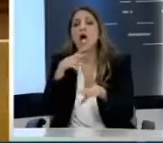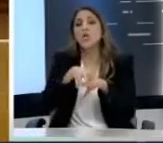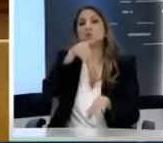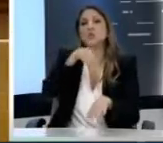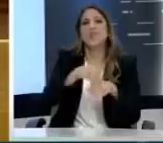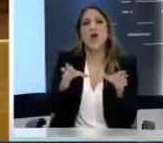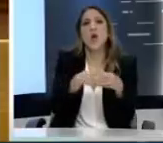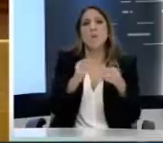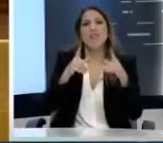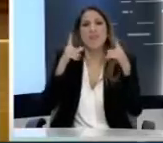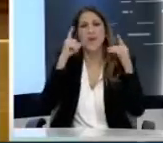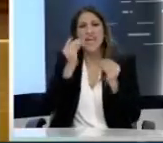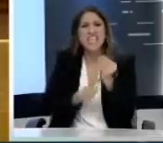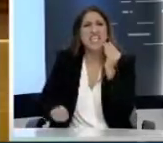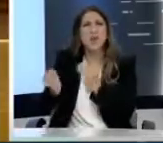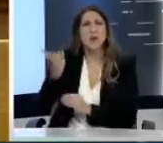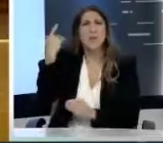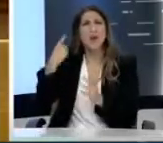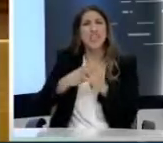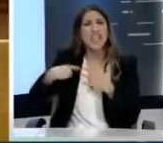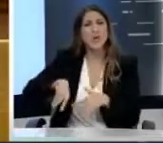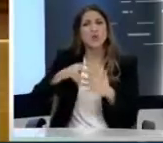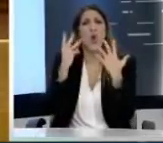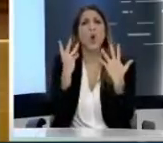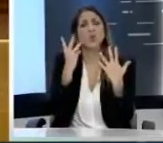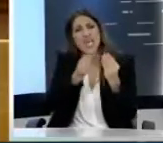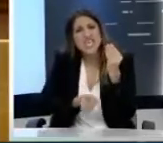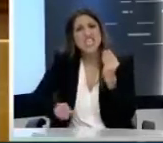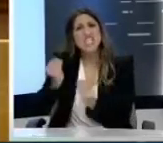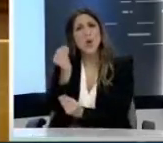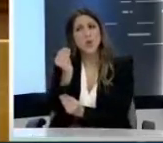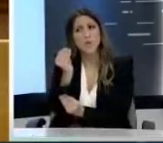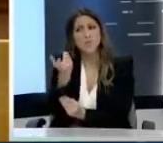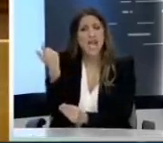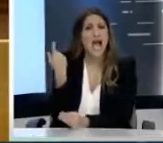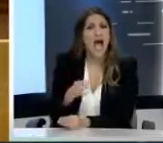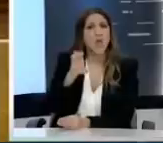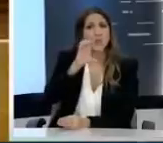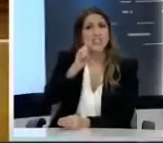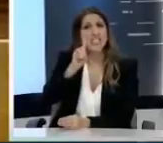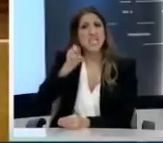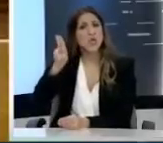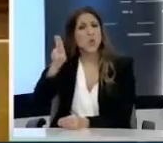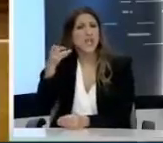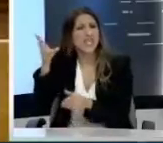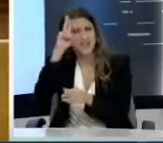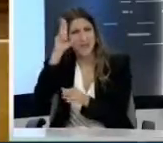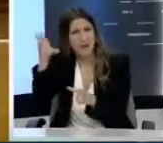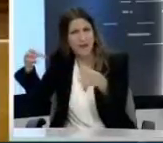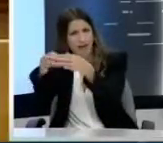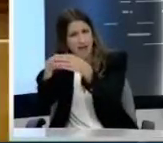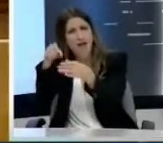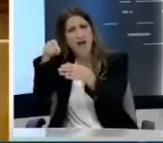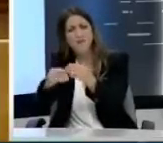Σοσιαλδημοκρατικό Κόμμα το χειρότερο από το 1908, ότι το CDU μαζί με το CSU στη Γερμανία είχαν